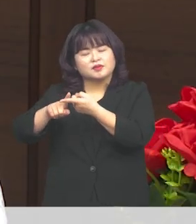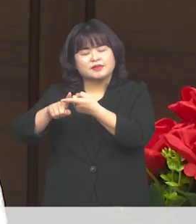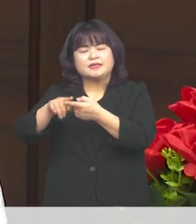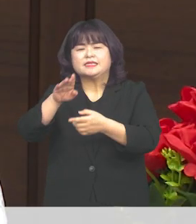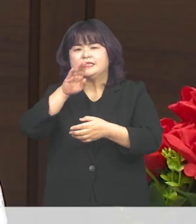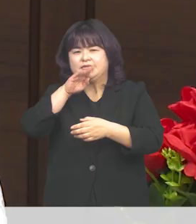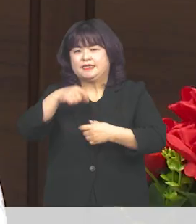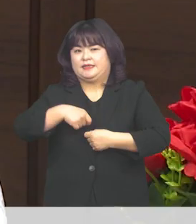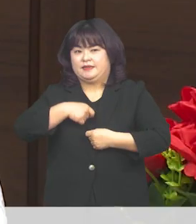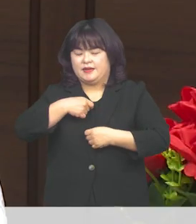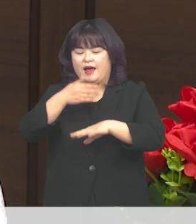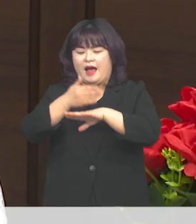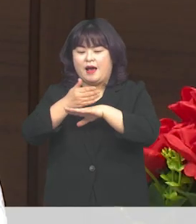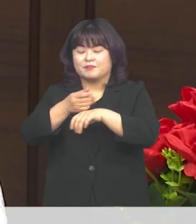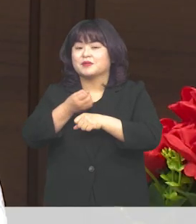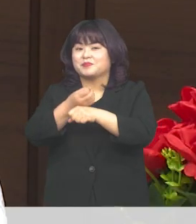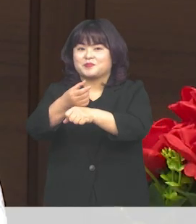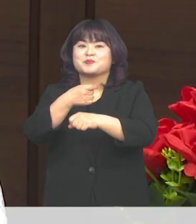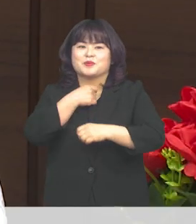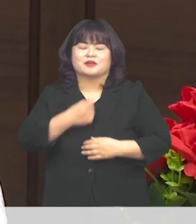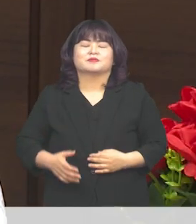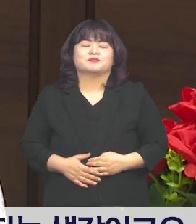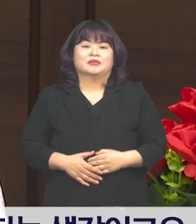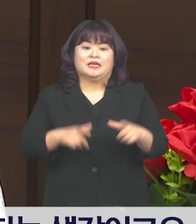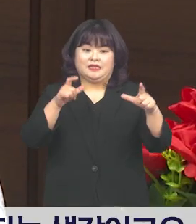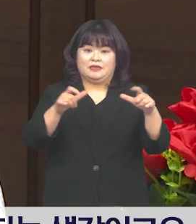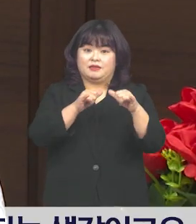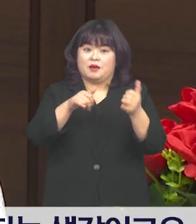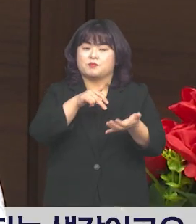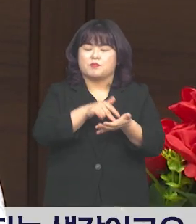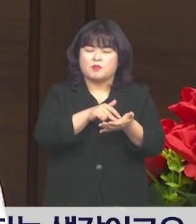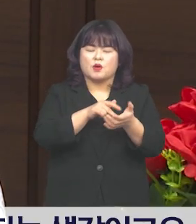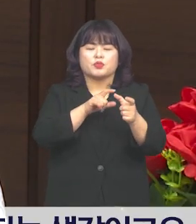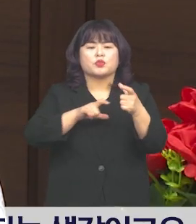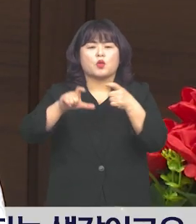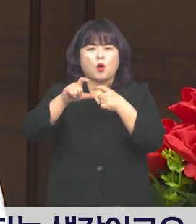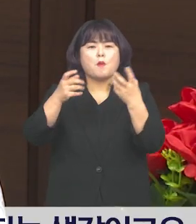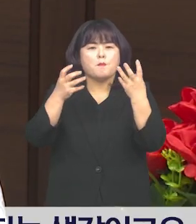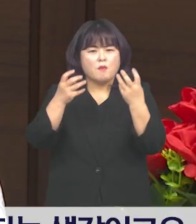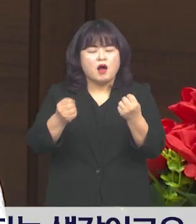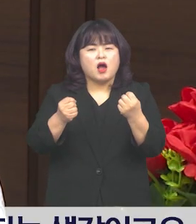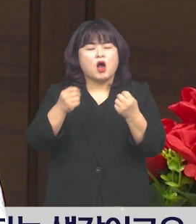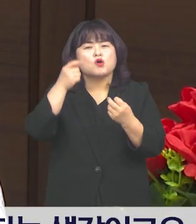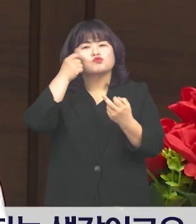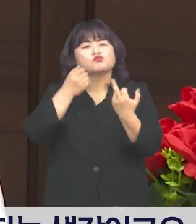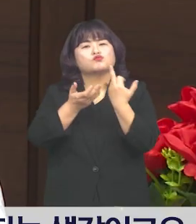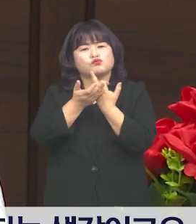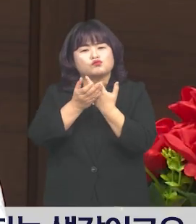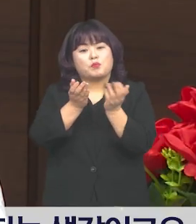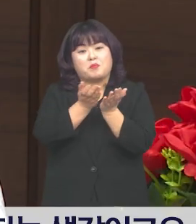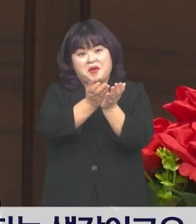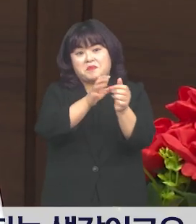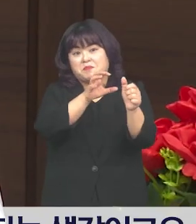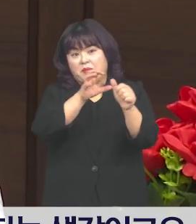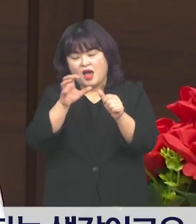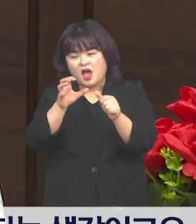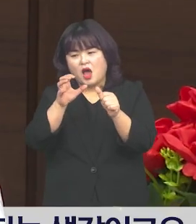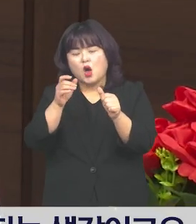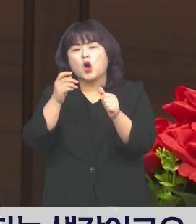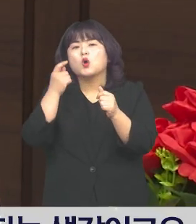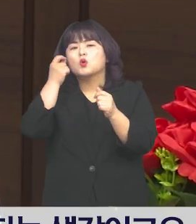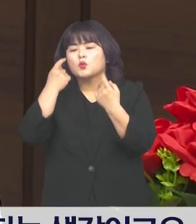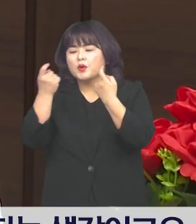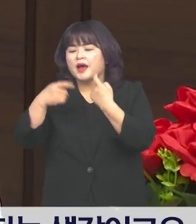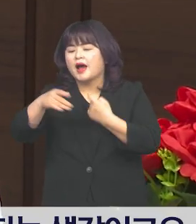대해서 진심으로 감사하다는 말씀을 드립니다. 우리 시민들이 더 많이 울릉크루즈를 이용해서